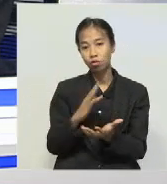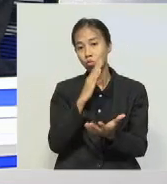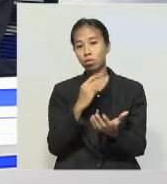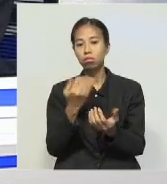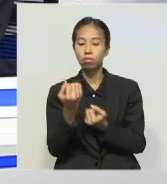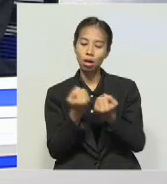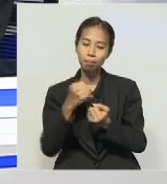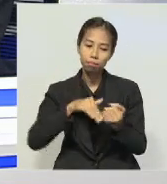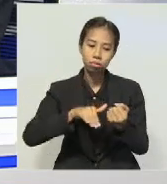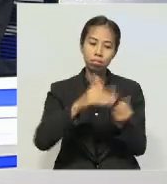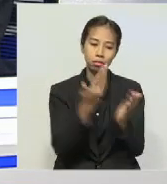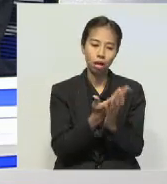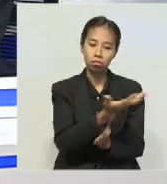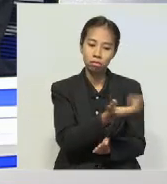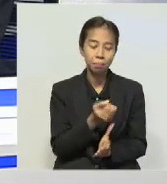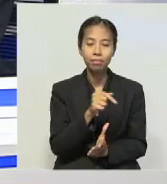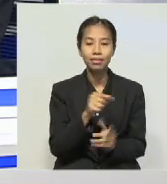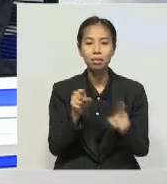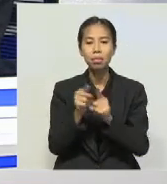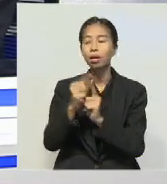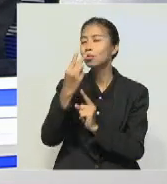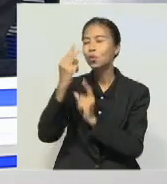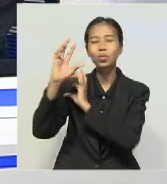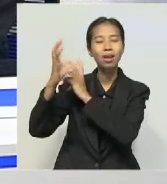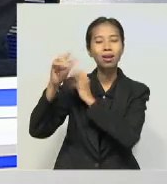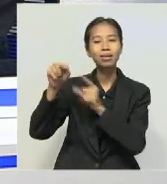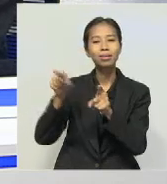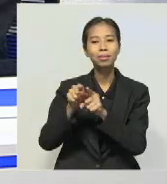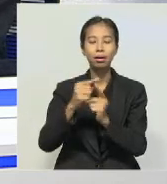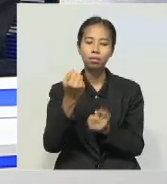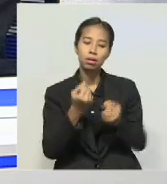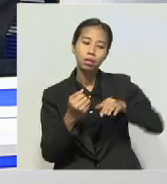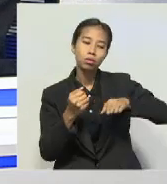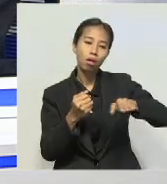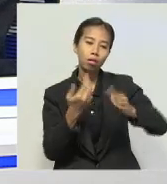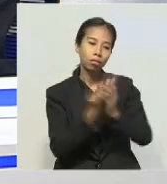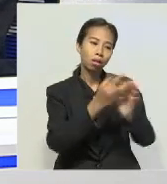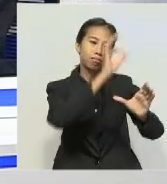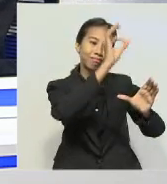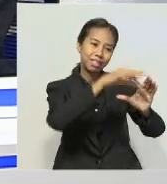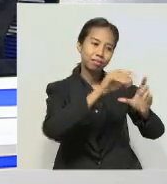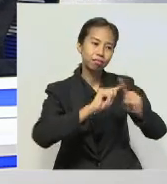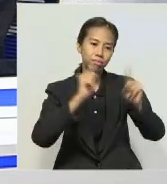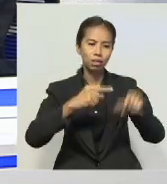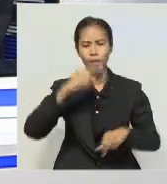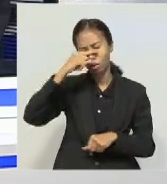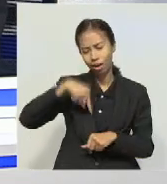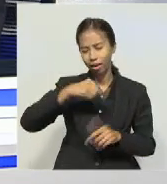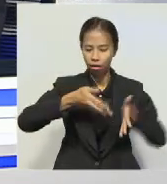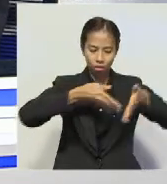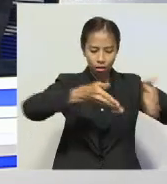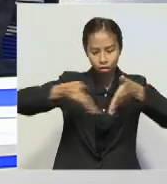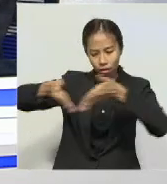านปุ๊บตัดเลยเก็บเงินทันที ในหนังฮอลลีวูดนะครับเข้าไปถึงก็จะมีเหรียญหยอดปั๊กนะแต่บังเอิญเมืองไทยนะครับถนนมันหลายเส้นท